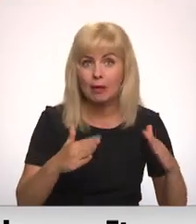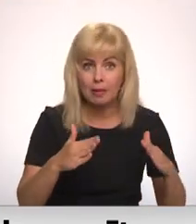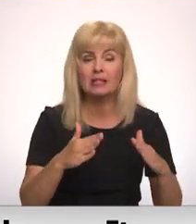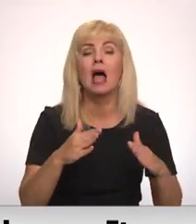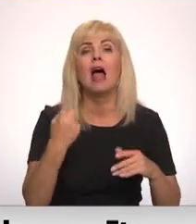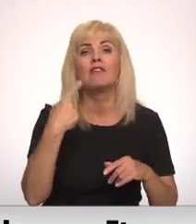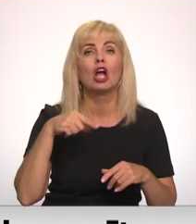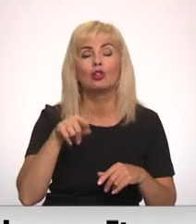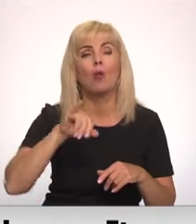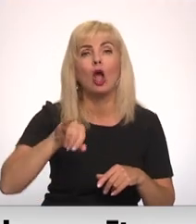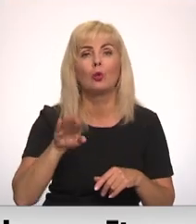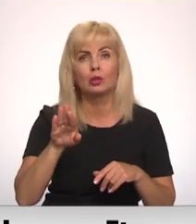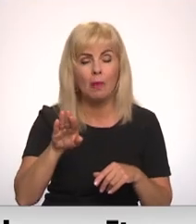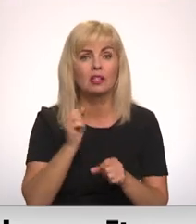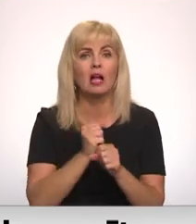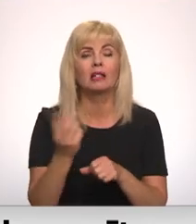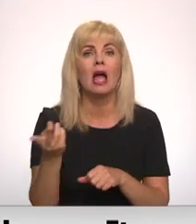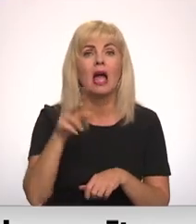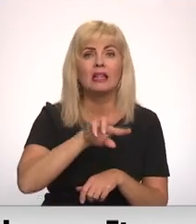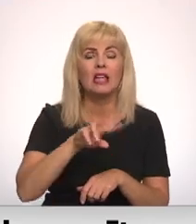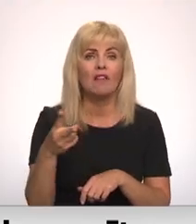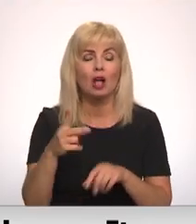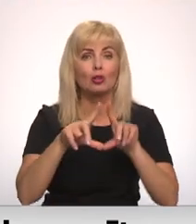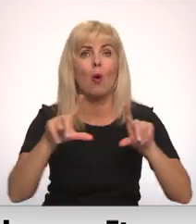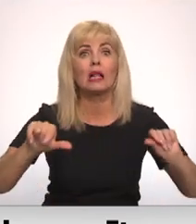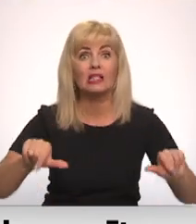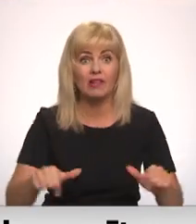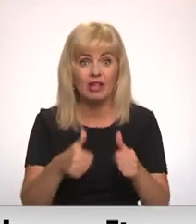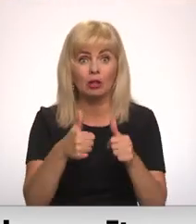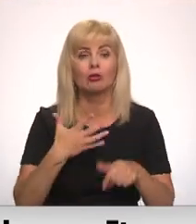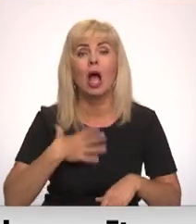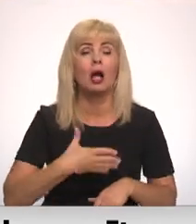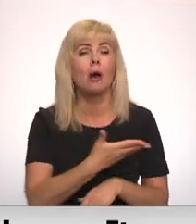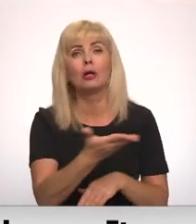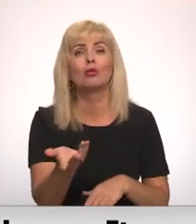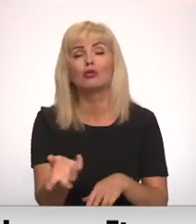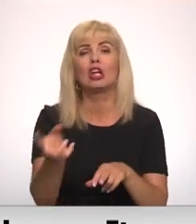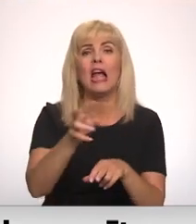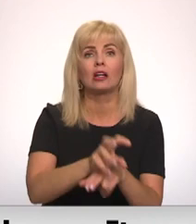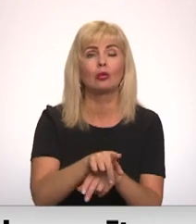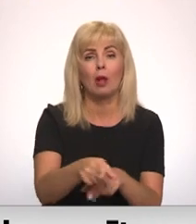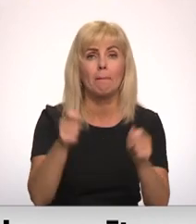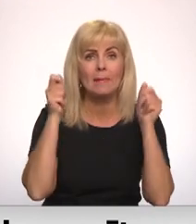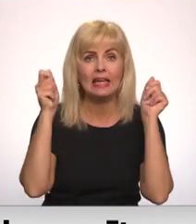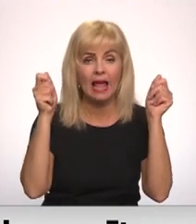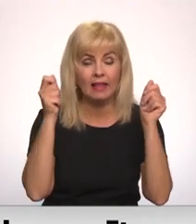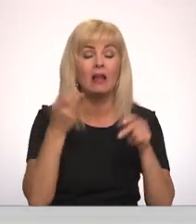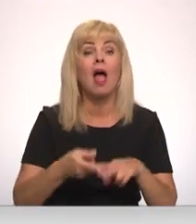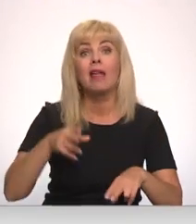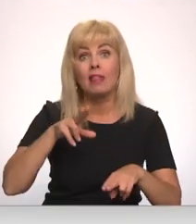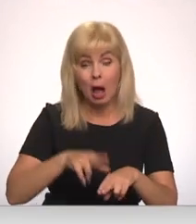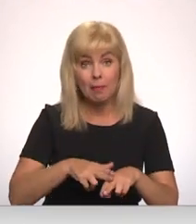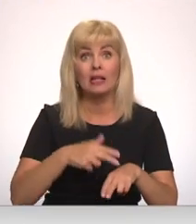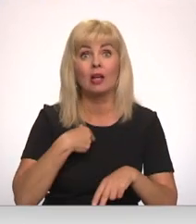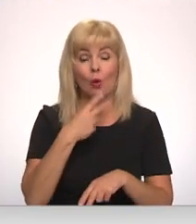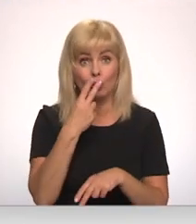ir viens no viņiem, strādā divās skolās vienlaikus. Kāpēc jūs šodien esat šeit? Tāpēc, kad es